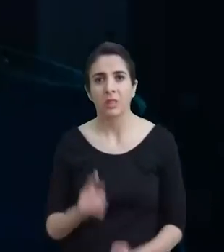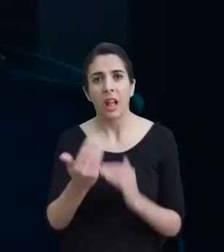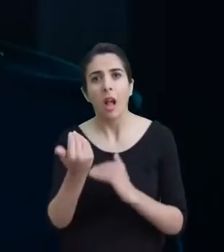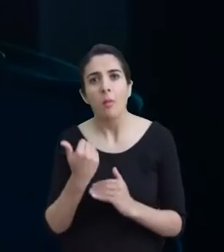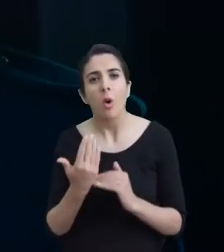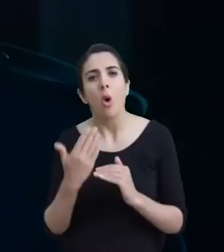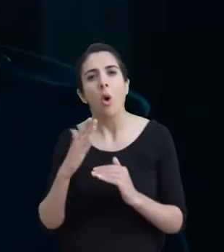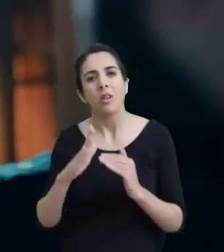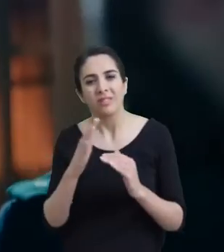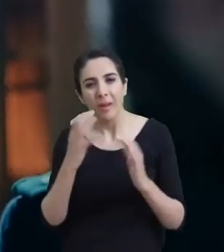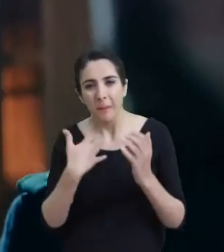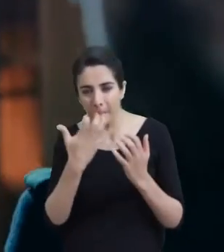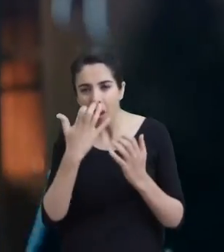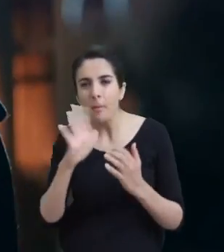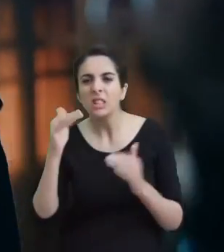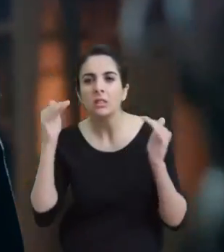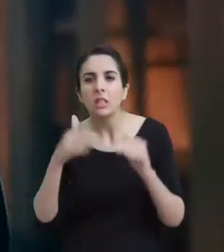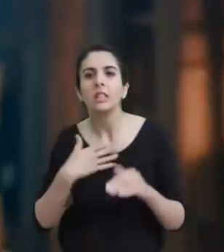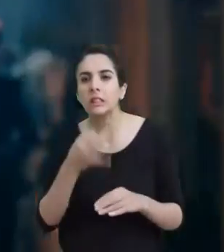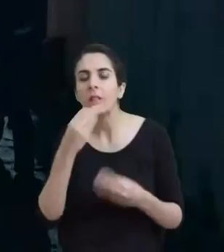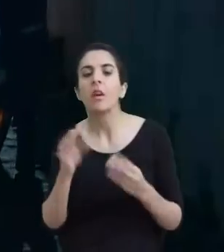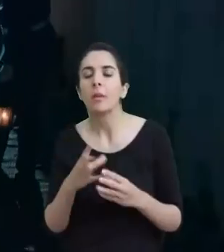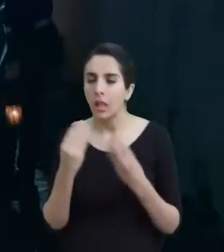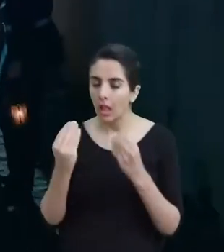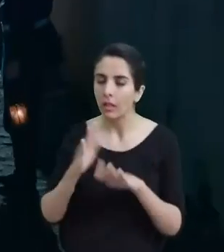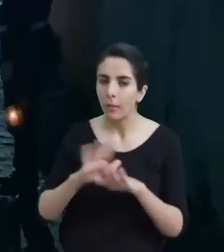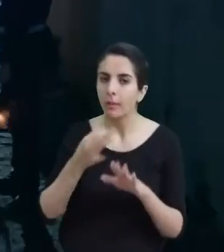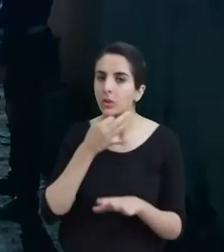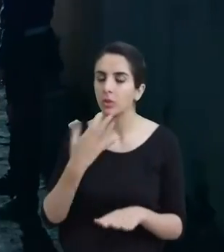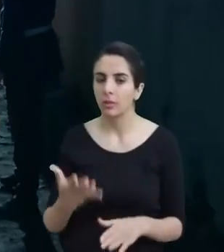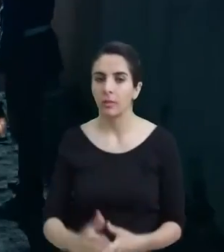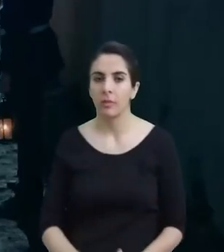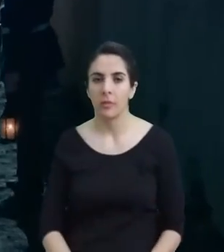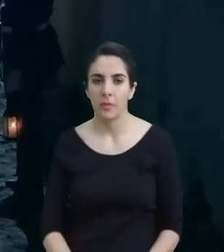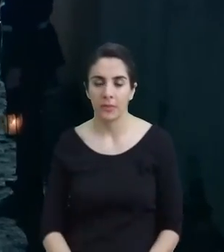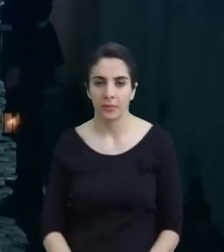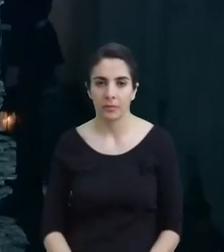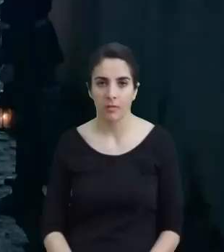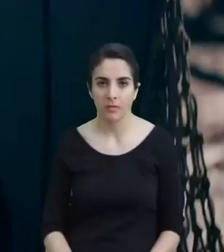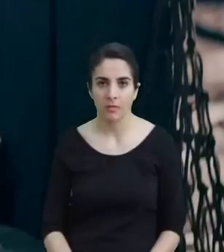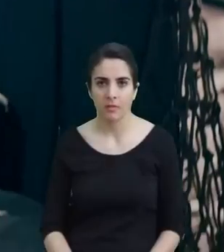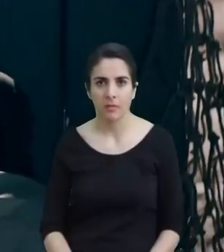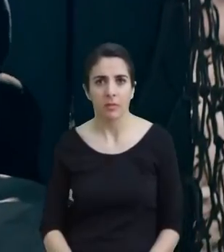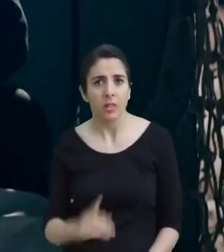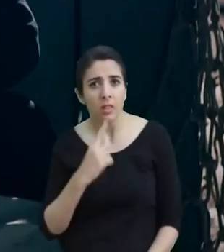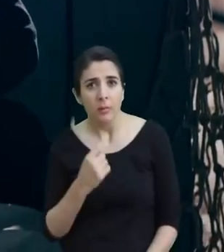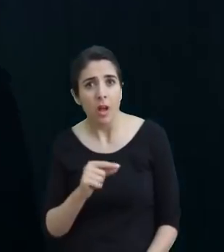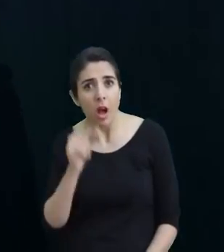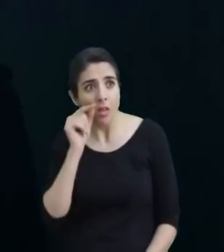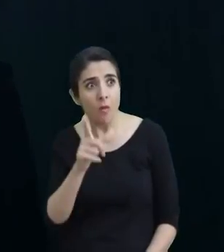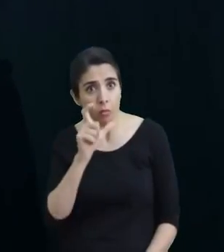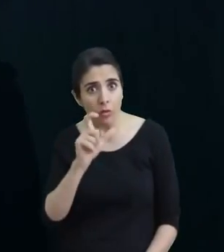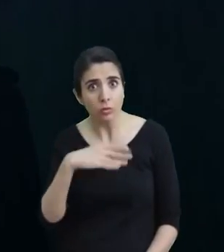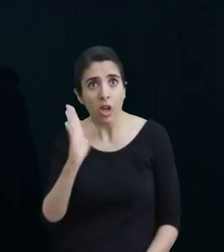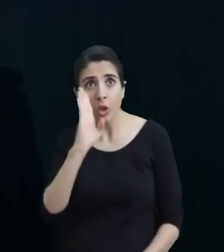kadar yerinden oynatmadık abi. Eyvallah koçum. Artin'in yan tarafına yürüyüp çömeldi. Ne yani şimdi adamı